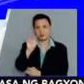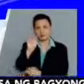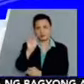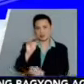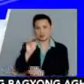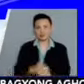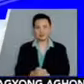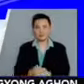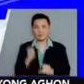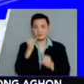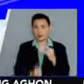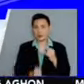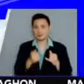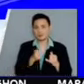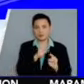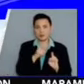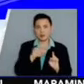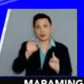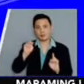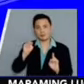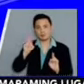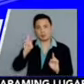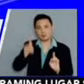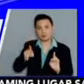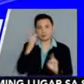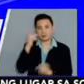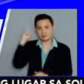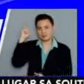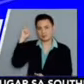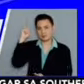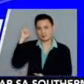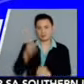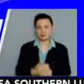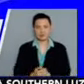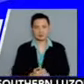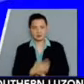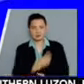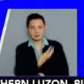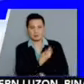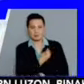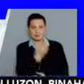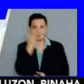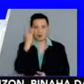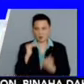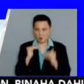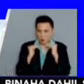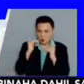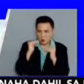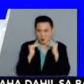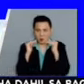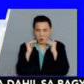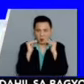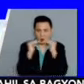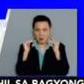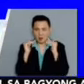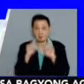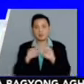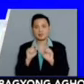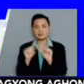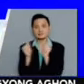si Jefferson Marapo. Nakabahan din ako kasi dumikit yung ano yung kalaban namin. Pero yun nga, sabi ko sa mga kasama ko, walang bibitaw